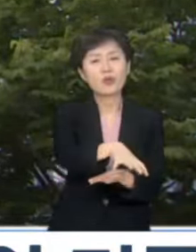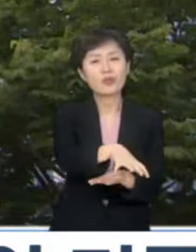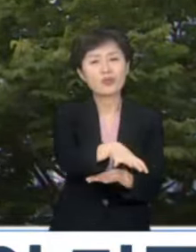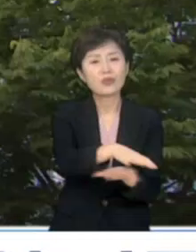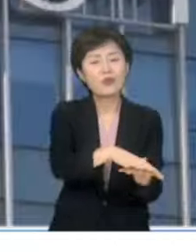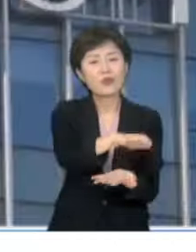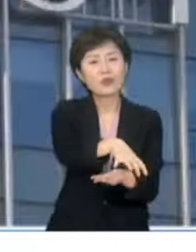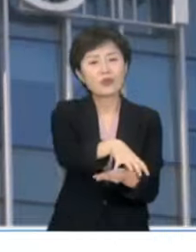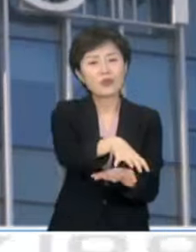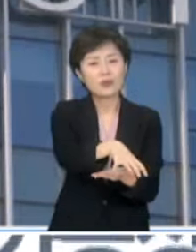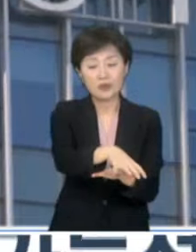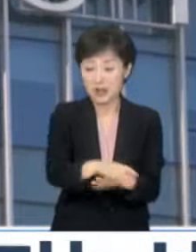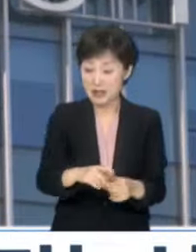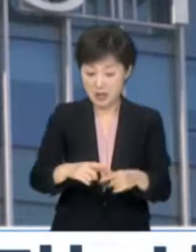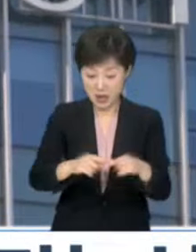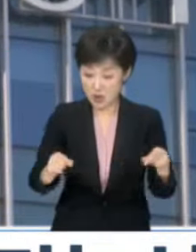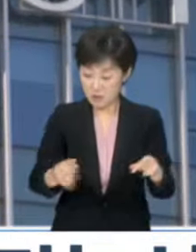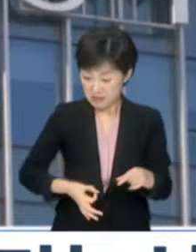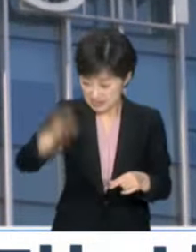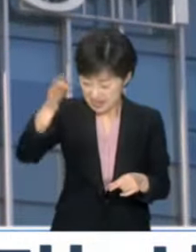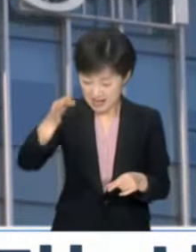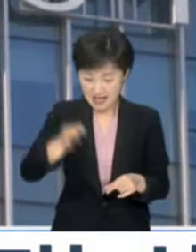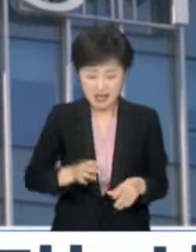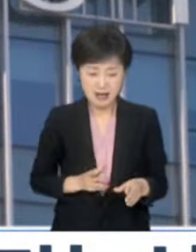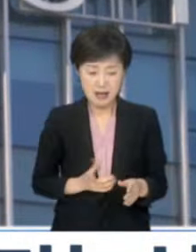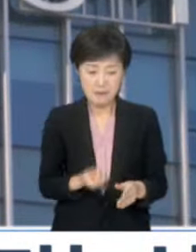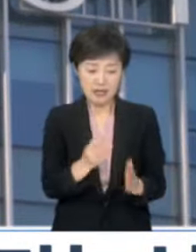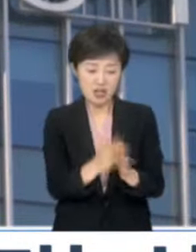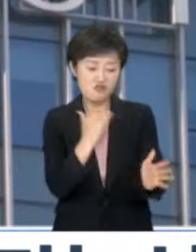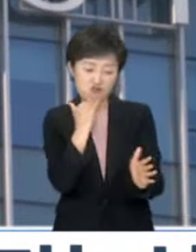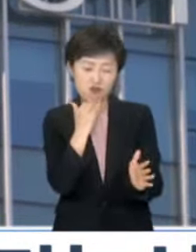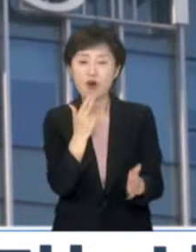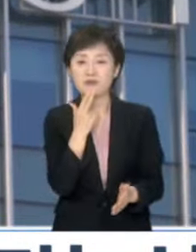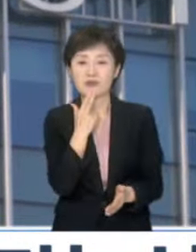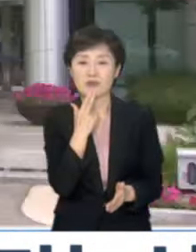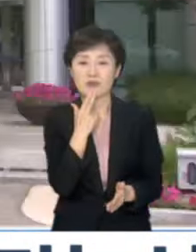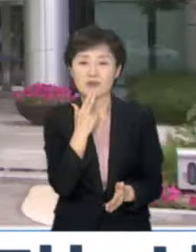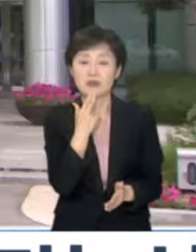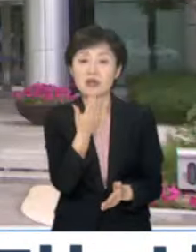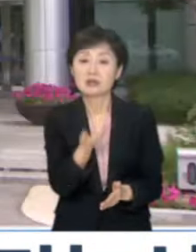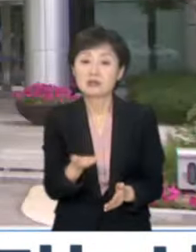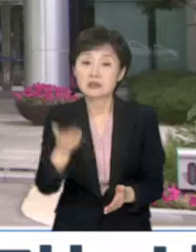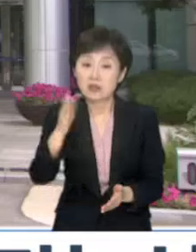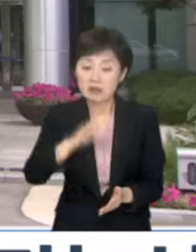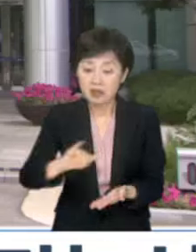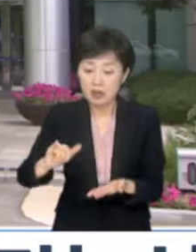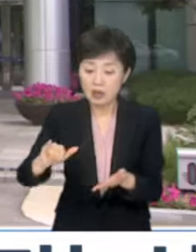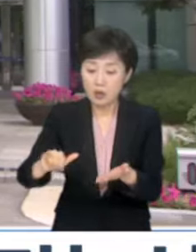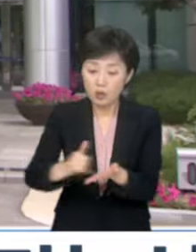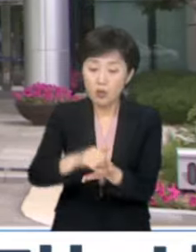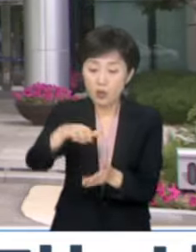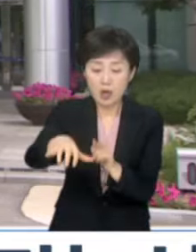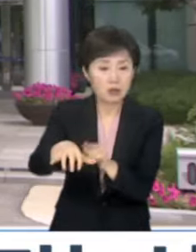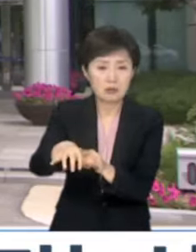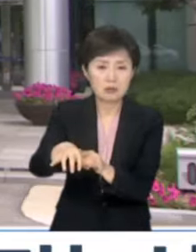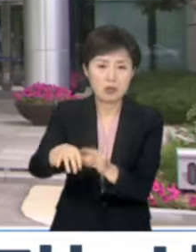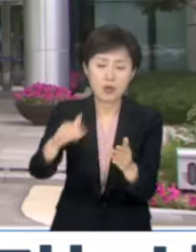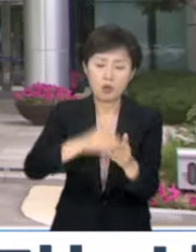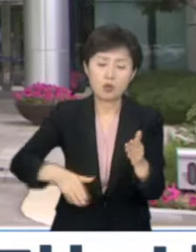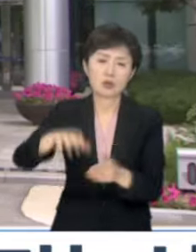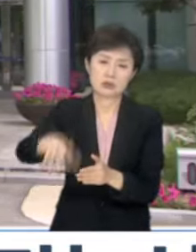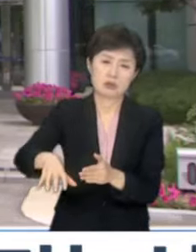이제 놀이공원과 다른 것은 이제 공항은 이제 전 국민이 이용하는 공공시설이기 예. 때문에 이른바 유료 패스트트랙을 도입하는